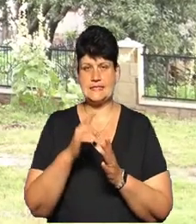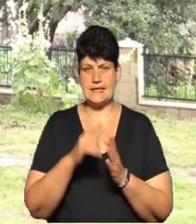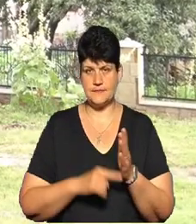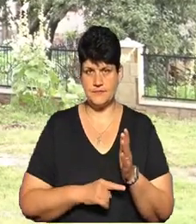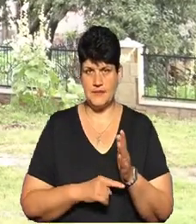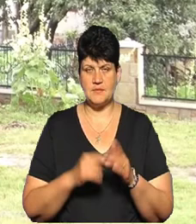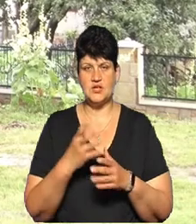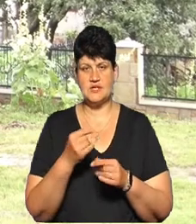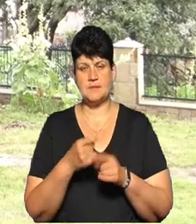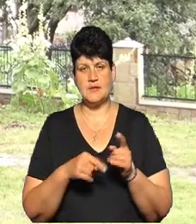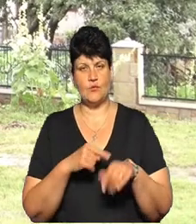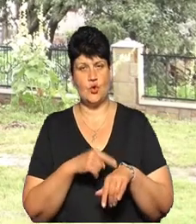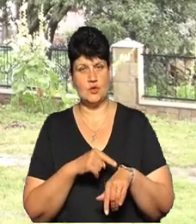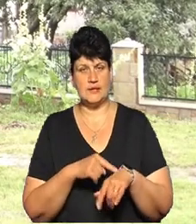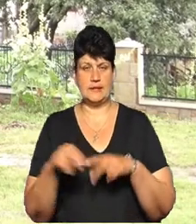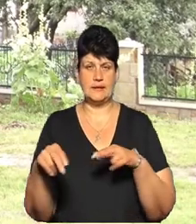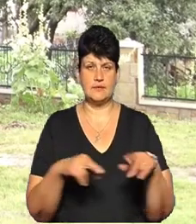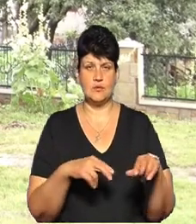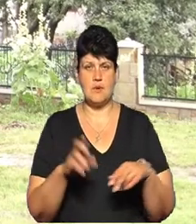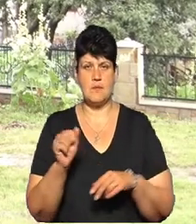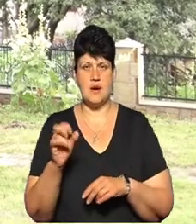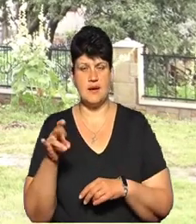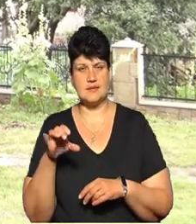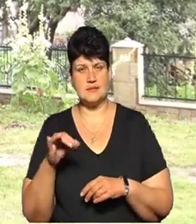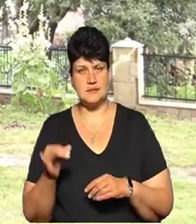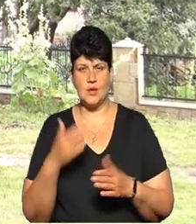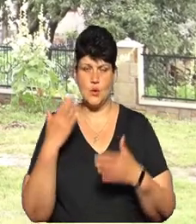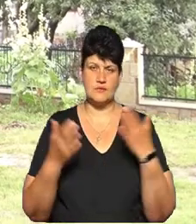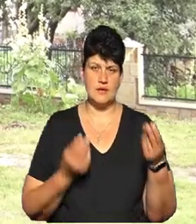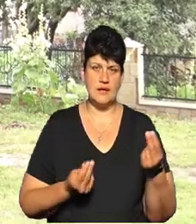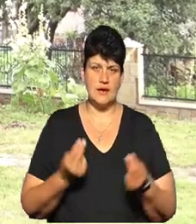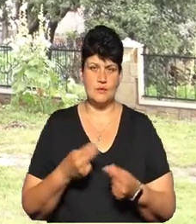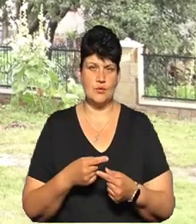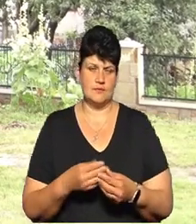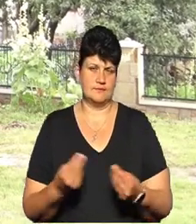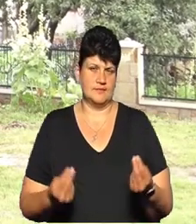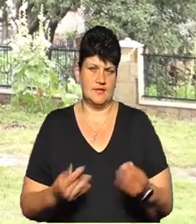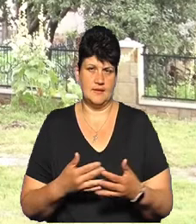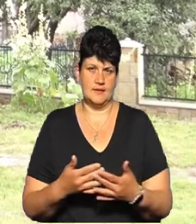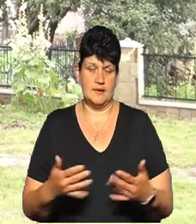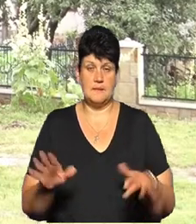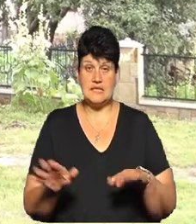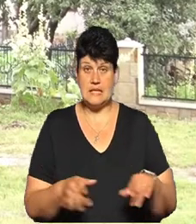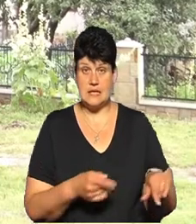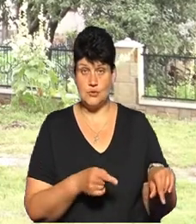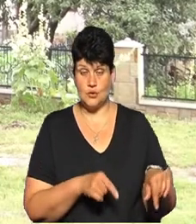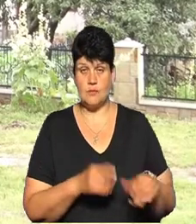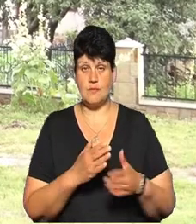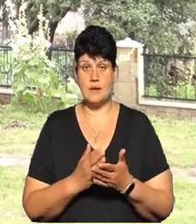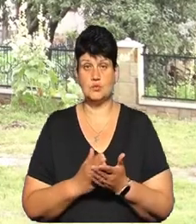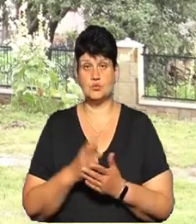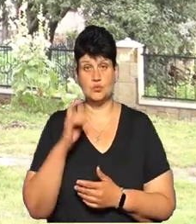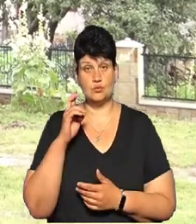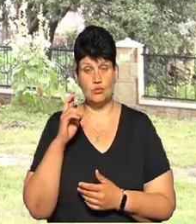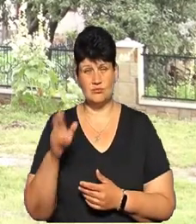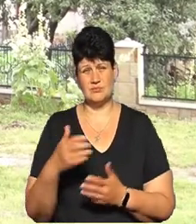з дітьми танцюємо банси, розважаємось, граємо ігри. Після цього ми маємо службу Божу, вона приблизно десь